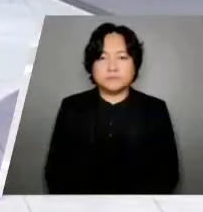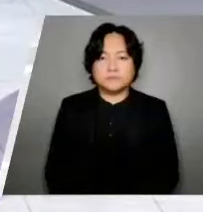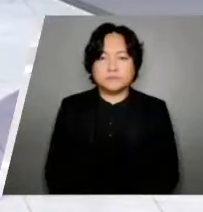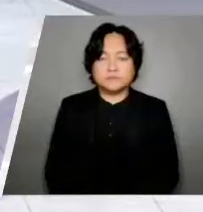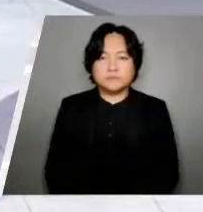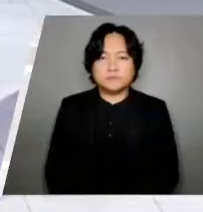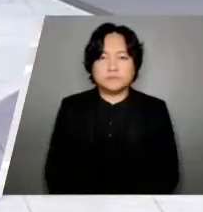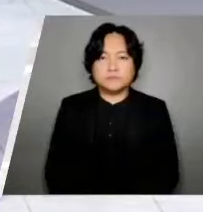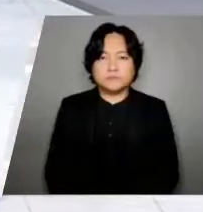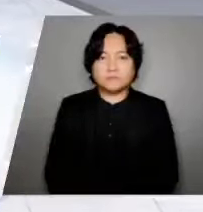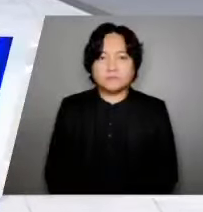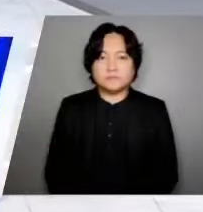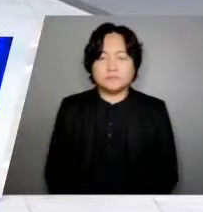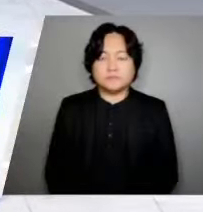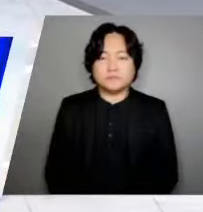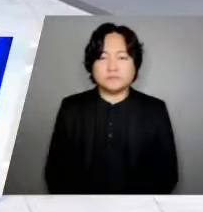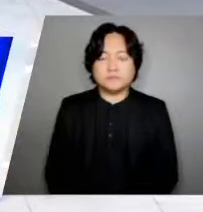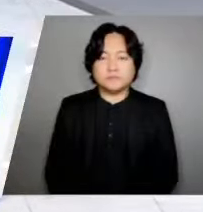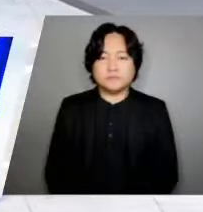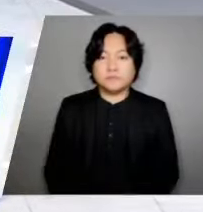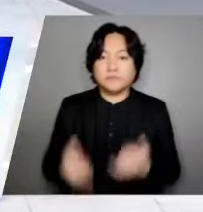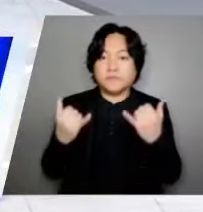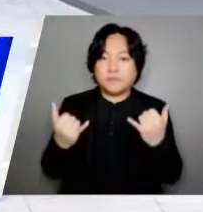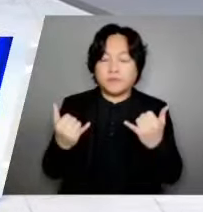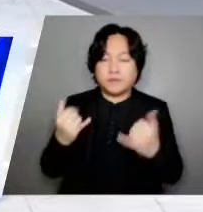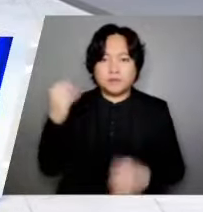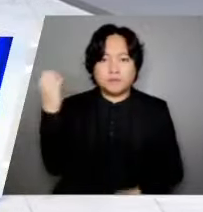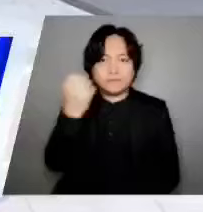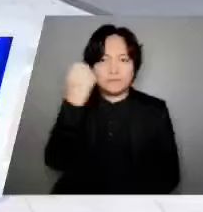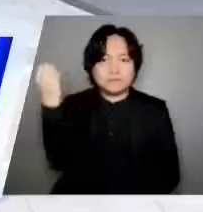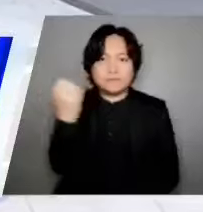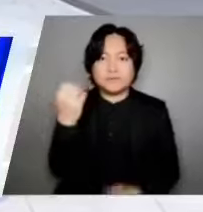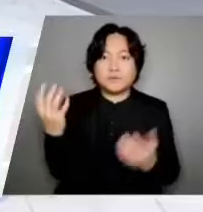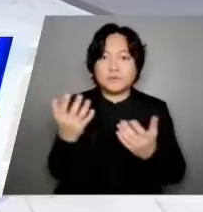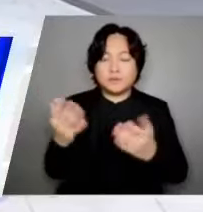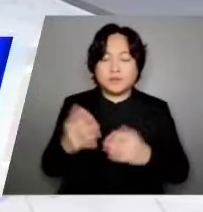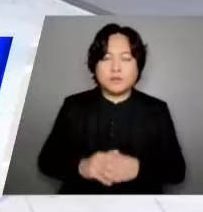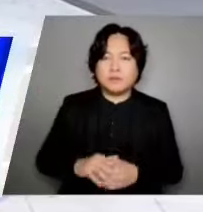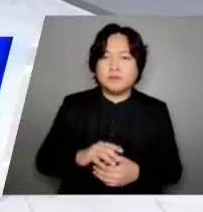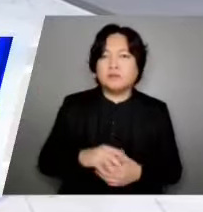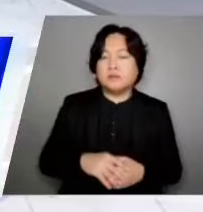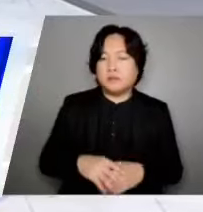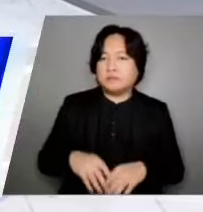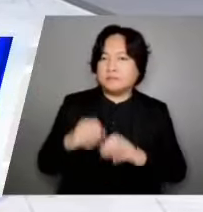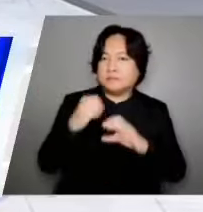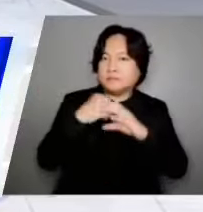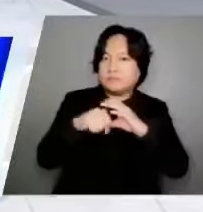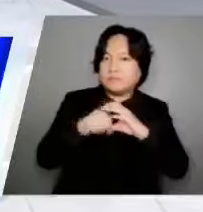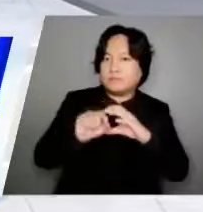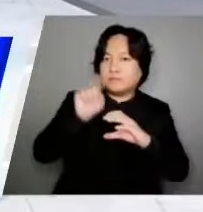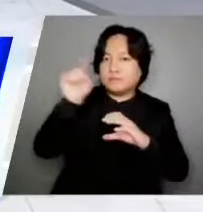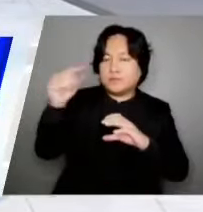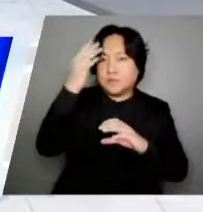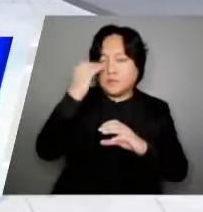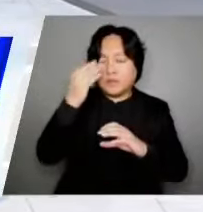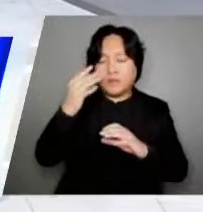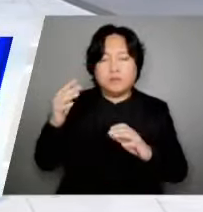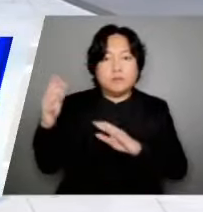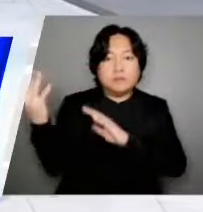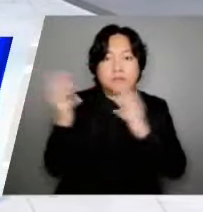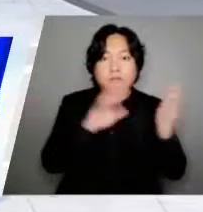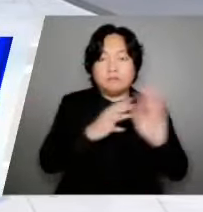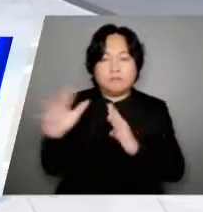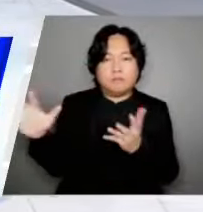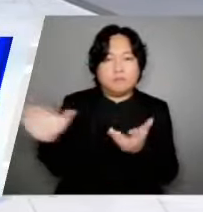Bago sa saksi, state of calamity na sa buong lalawigan ng Camarines Sur dahil sa pinsalang dulot ng bagyong Enteng. Bakas mula sa ere